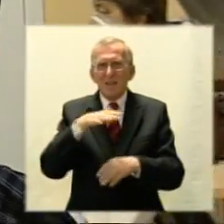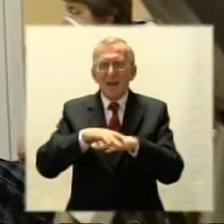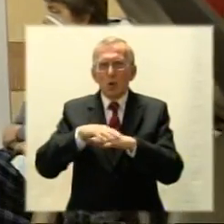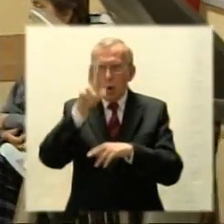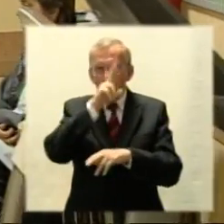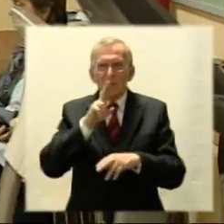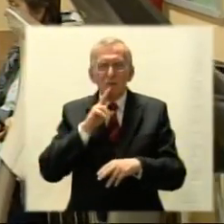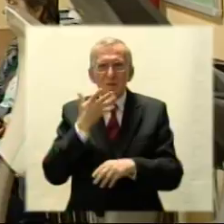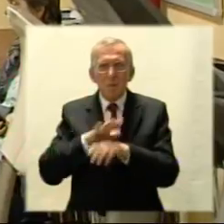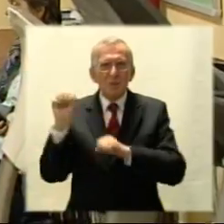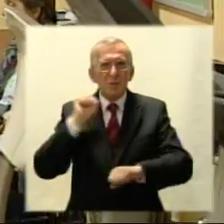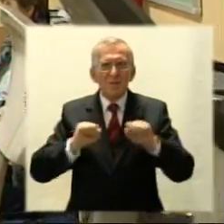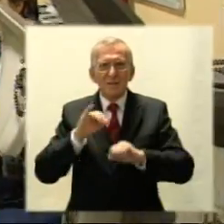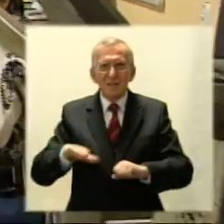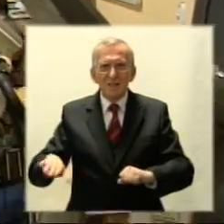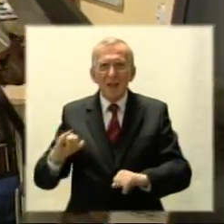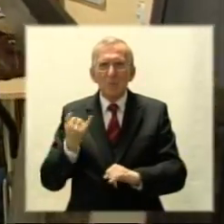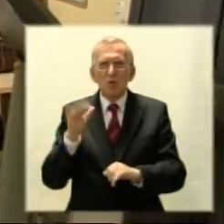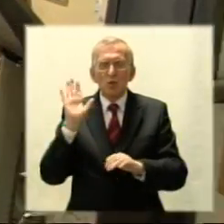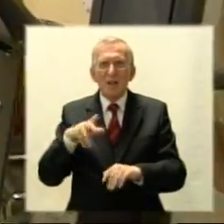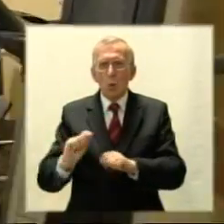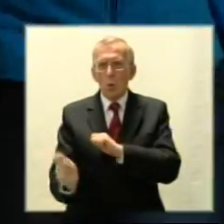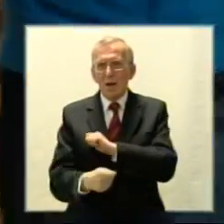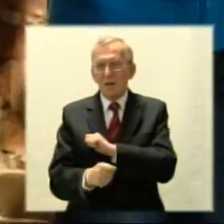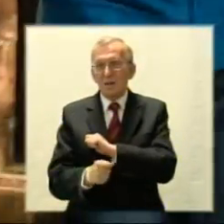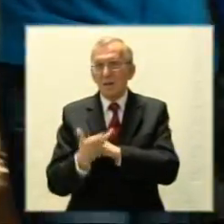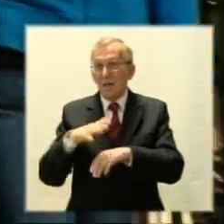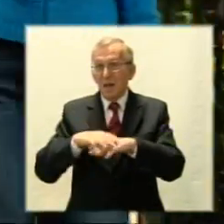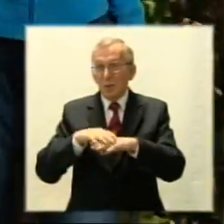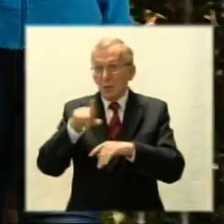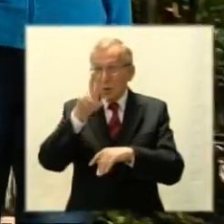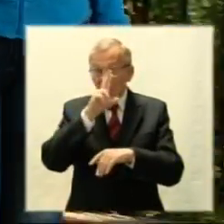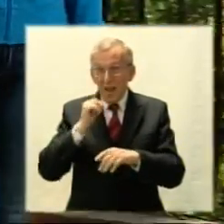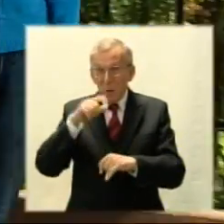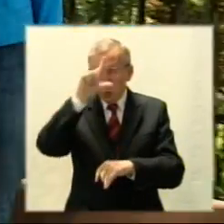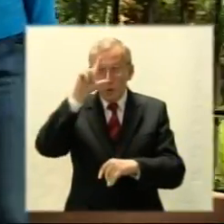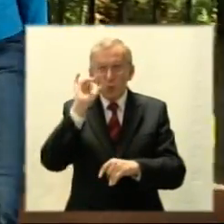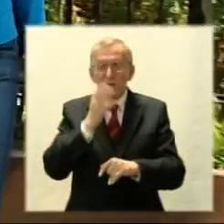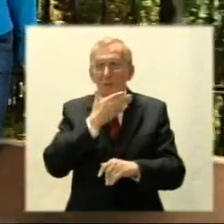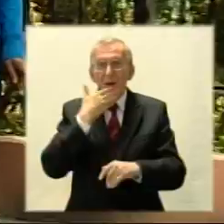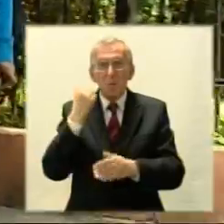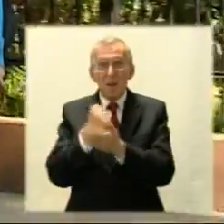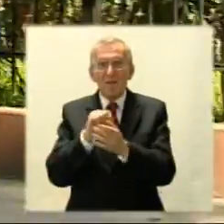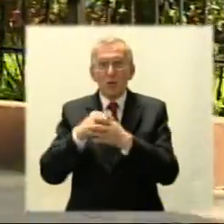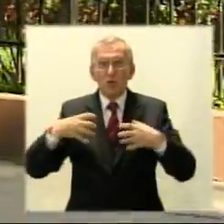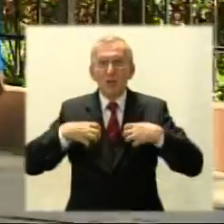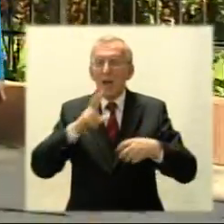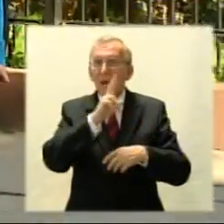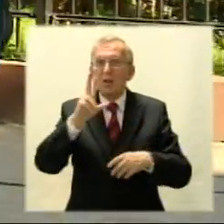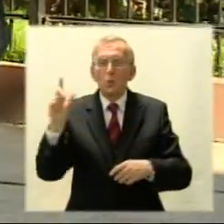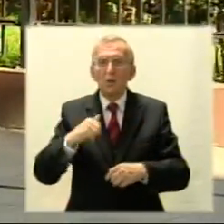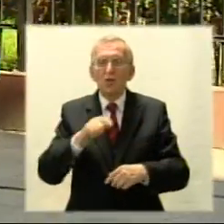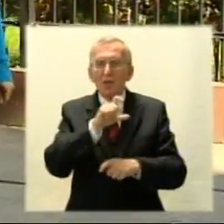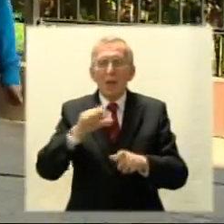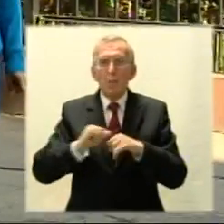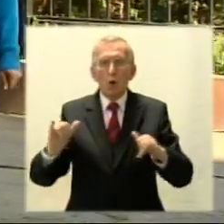niepełnosprawnych dzieci tak jakby zostali za coś ukarani nie traktuj ich jak ludzi którzy nie mają prawa do życia każdy musi mieć